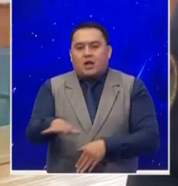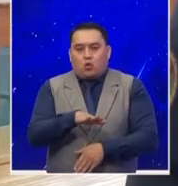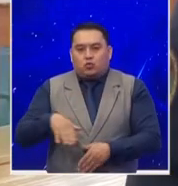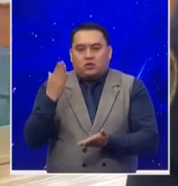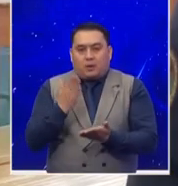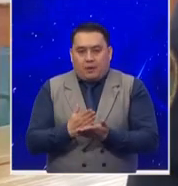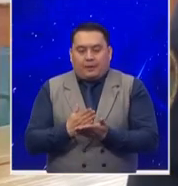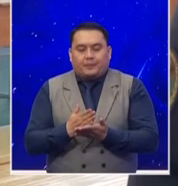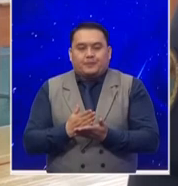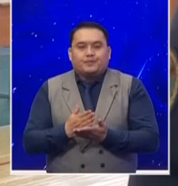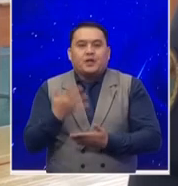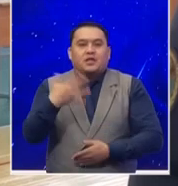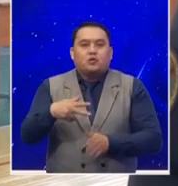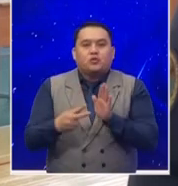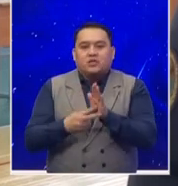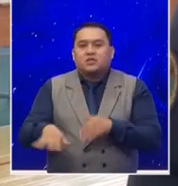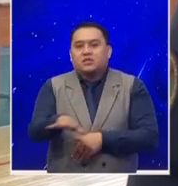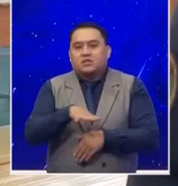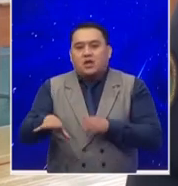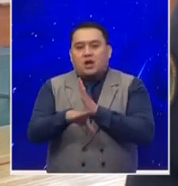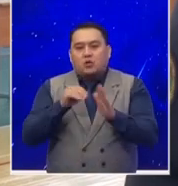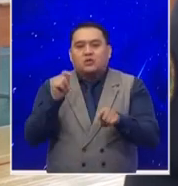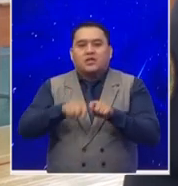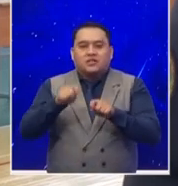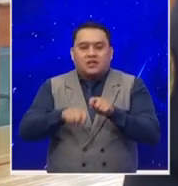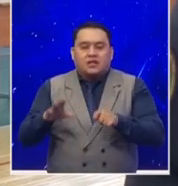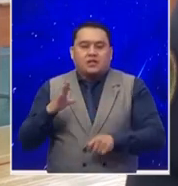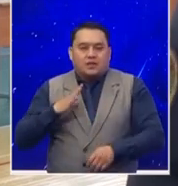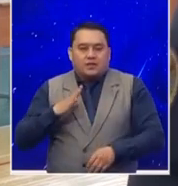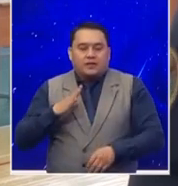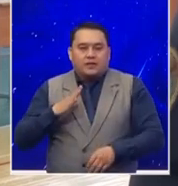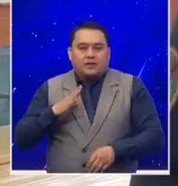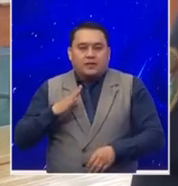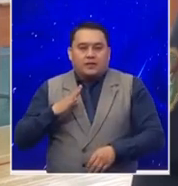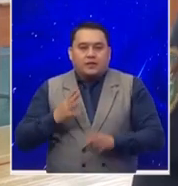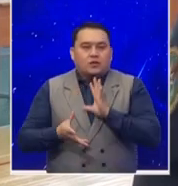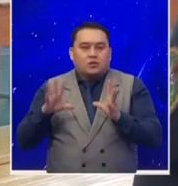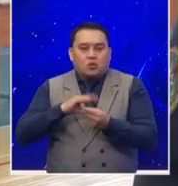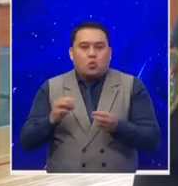бар. 58 сайлау учаскелерін тексеру кезінде